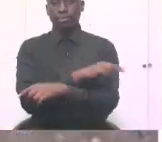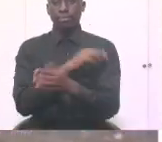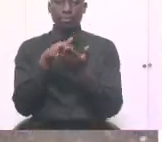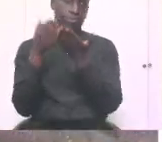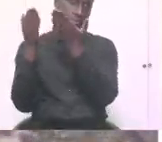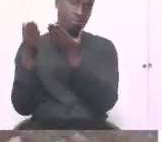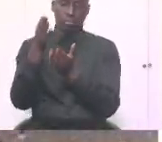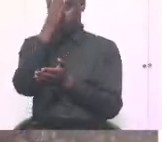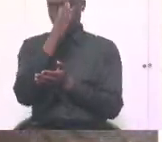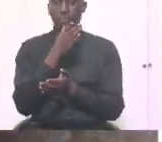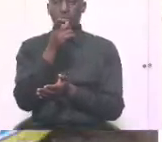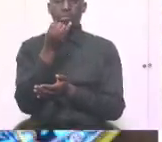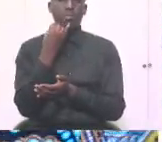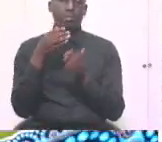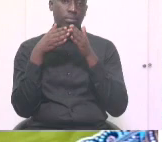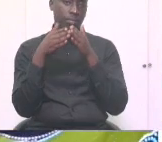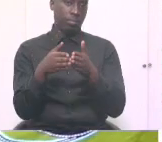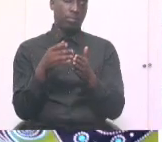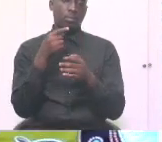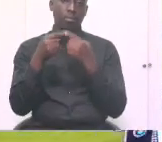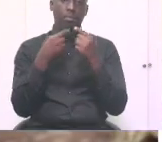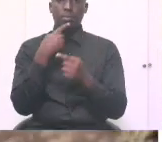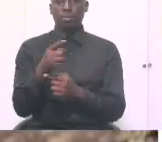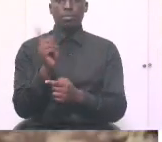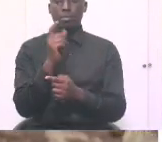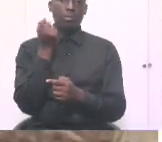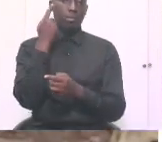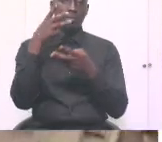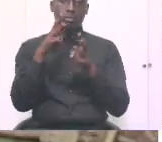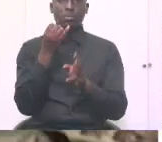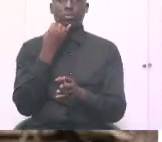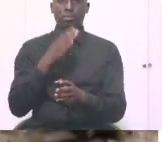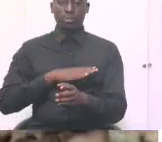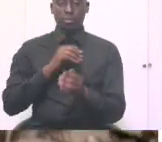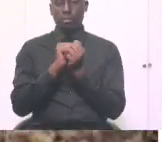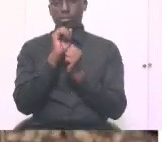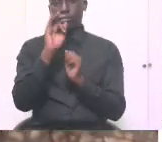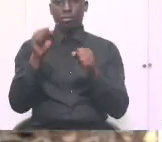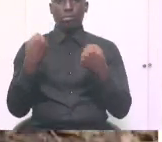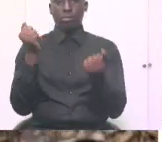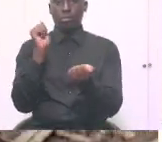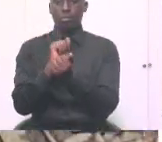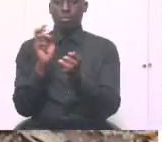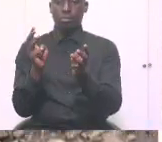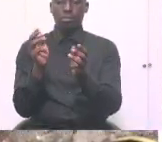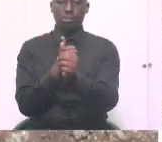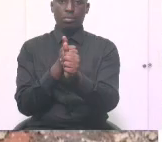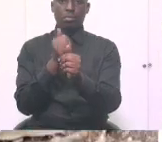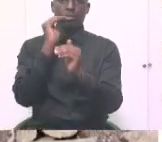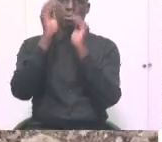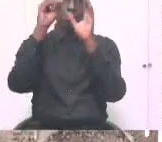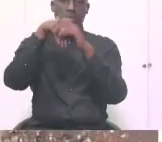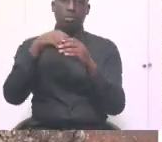haraguru ababyeyi b'uyu mwana wasambanyijwe bakomeza bavuga ko batumva ikintu umwana w'imyaka 13 atahanwa hakurikijwe ikigero arimo